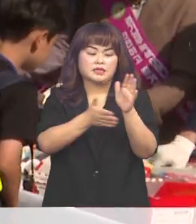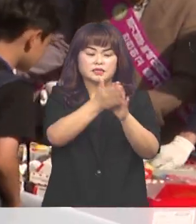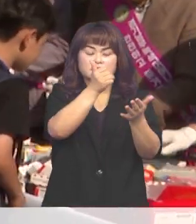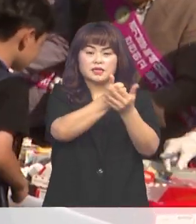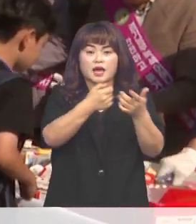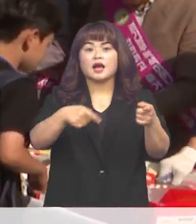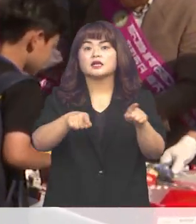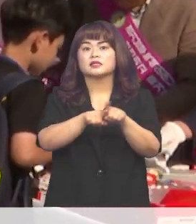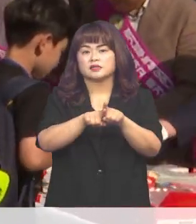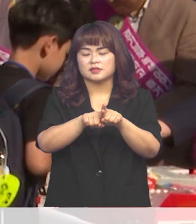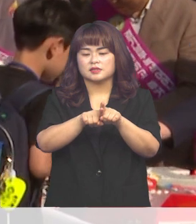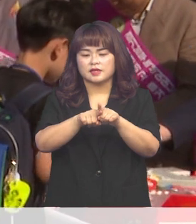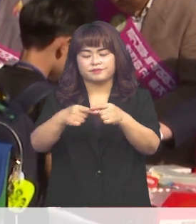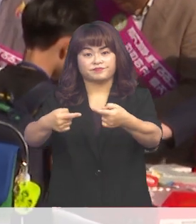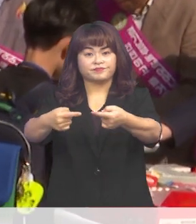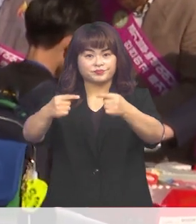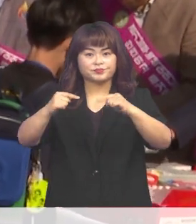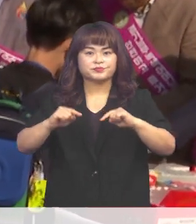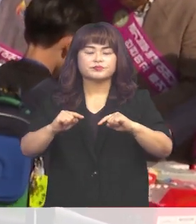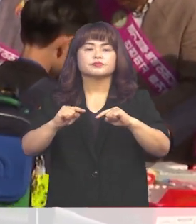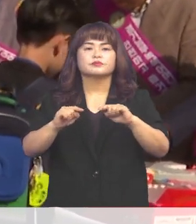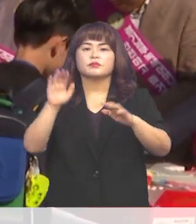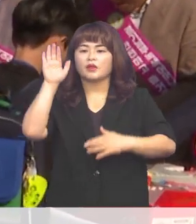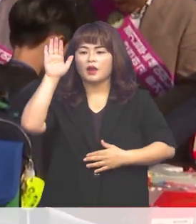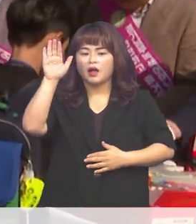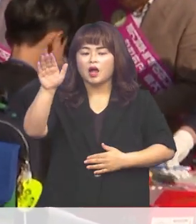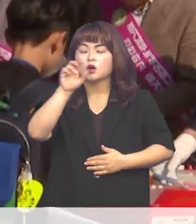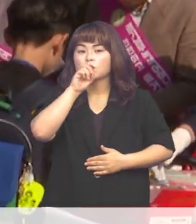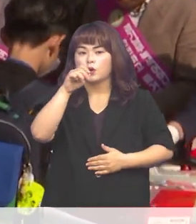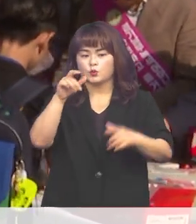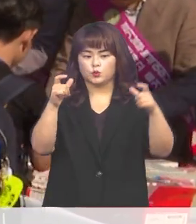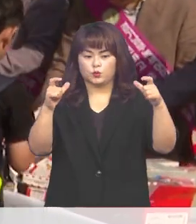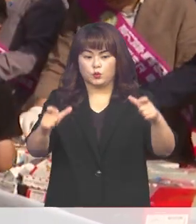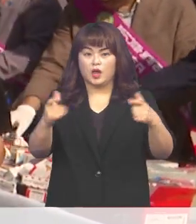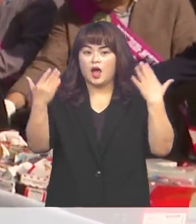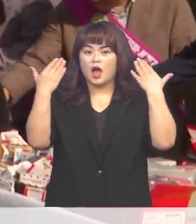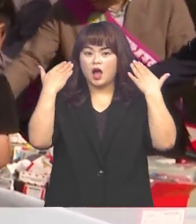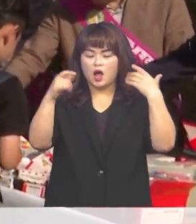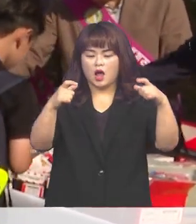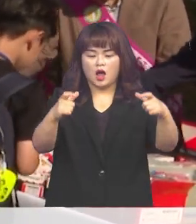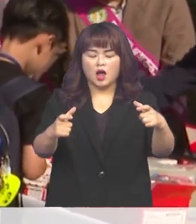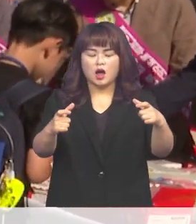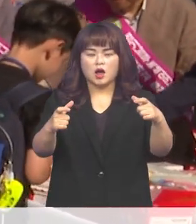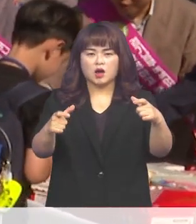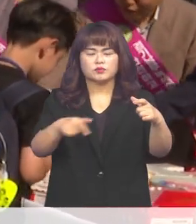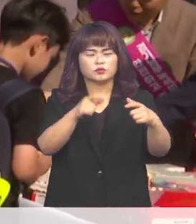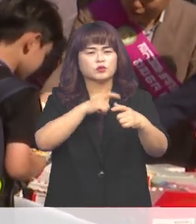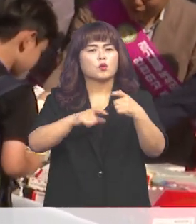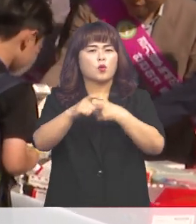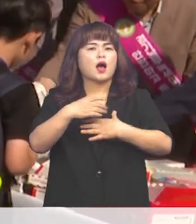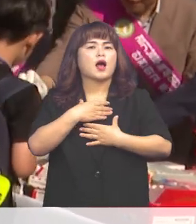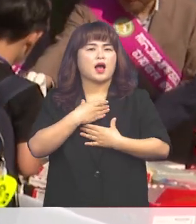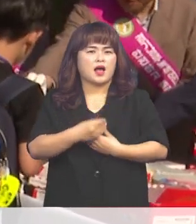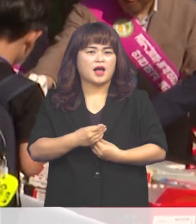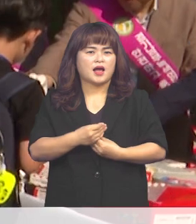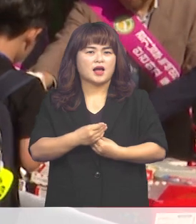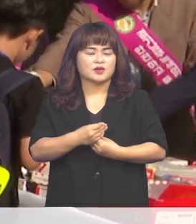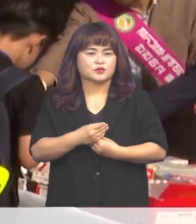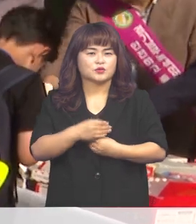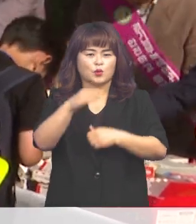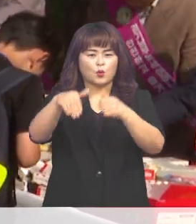시장님과 함께 또 참여해 주셔서 앞으로는 저희 중일초등학교가 더 안전한 어린이